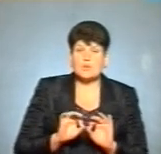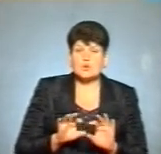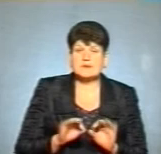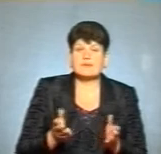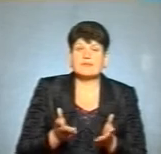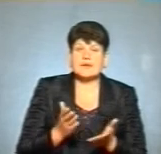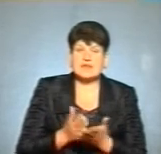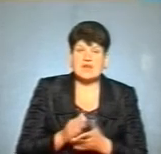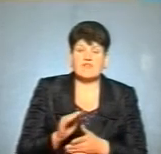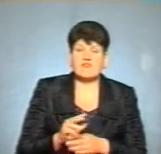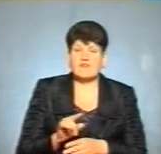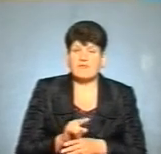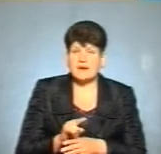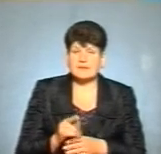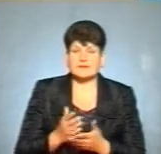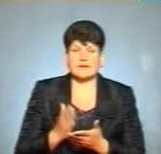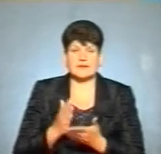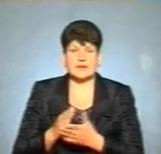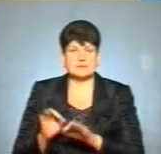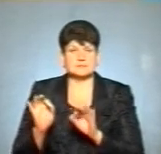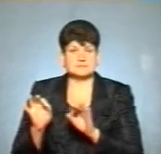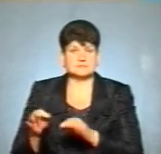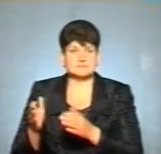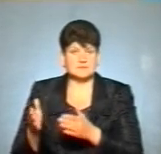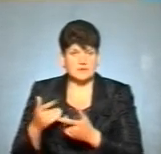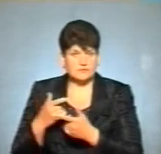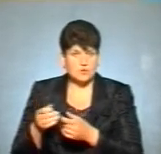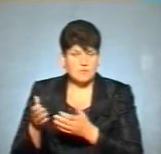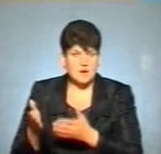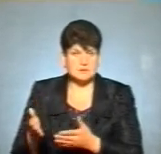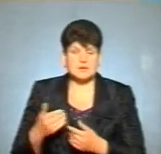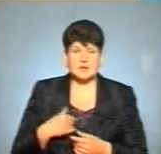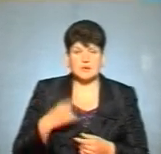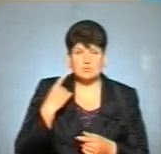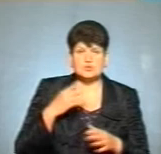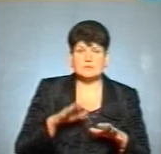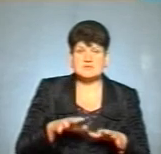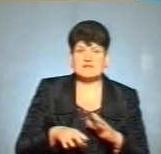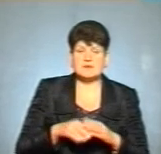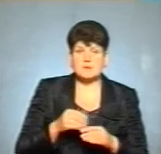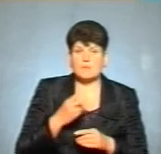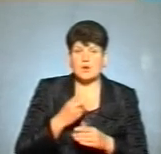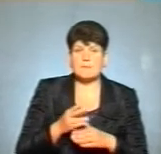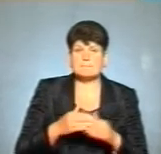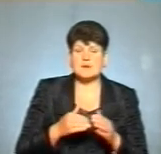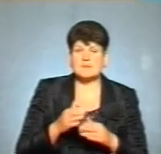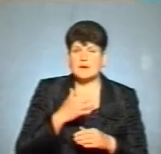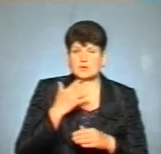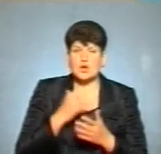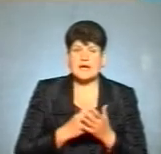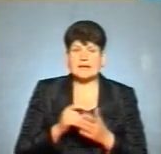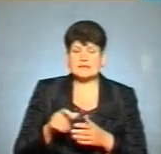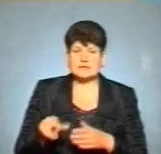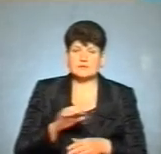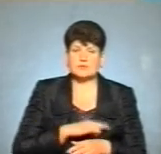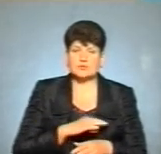є фейк, де є правдива інформація. Ну і я думаю, що на місцевих виборах, як показує практика, дуже багато кандидатів